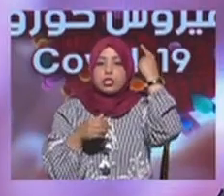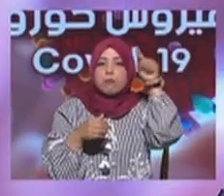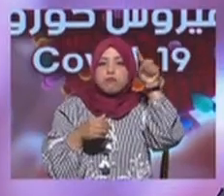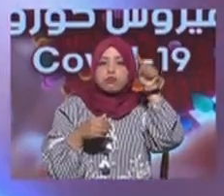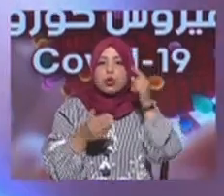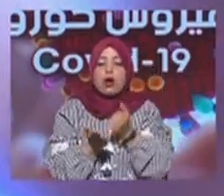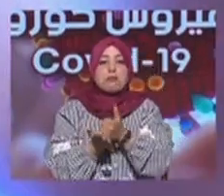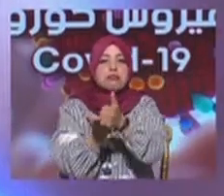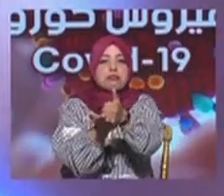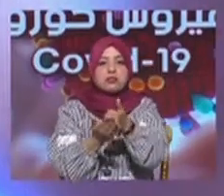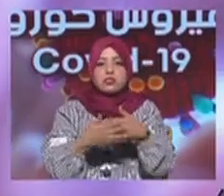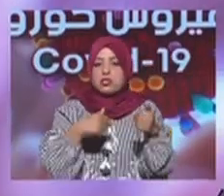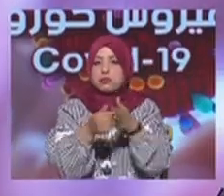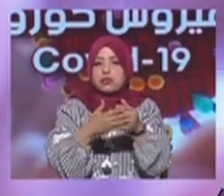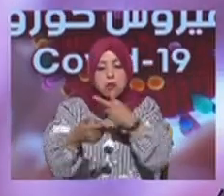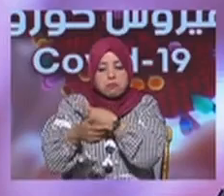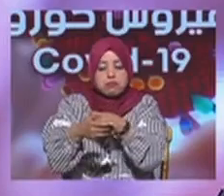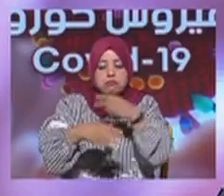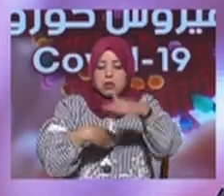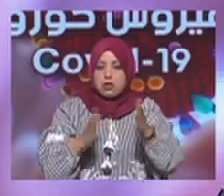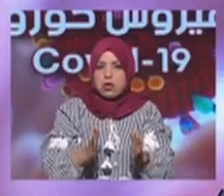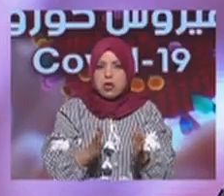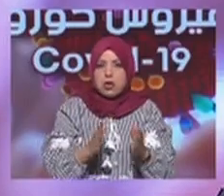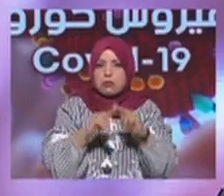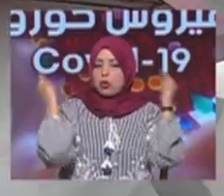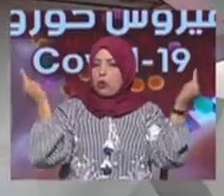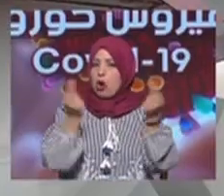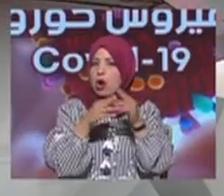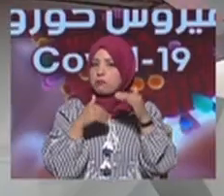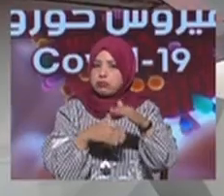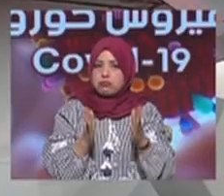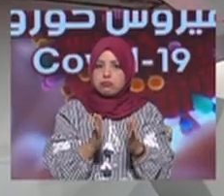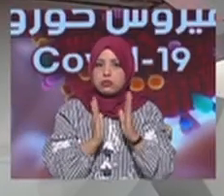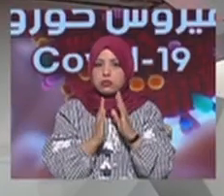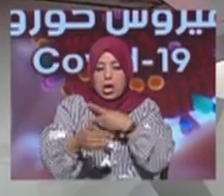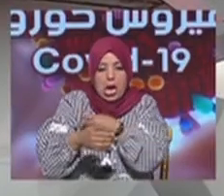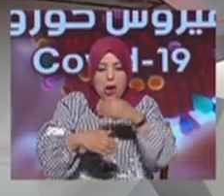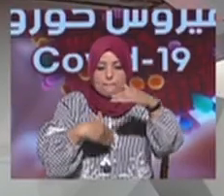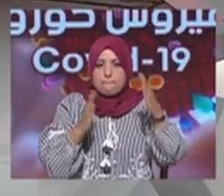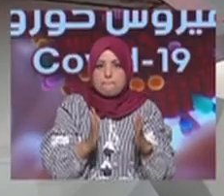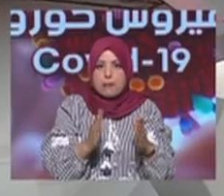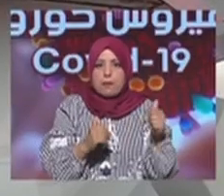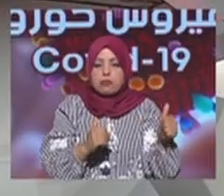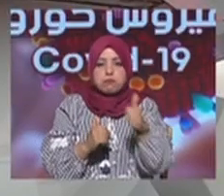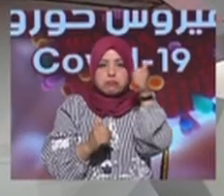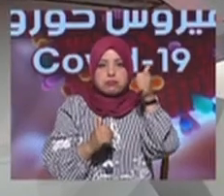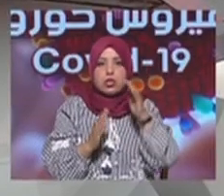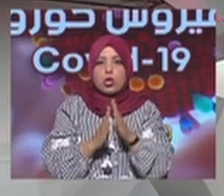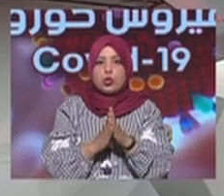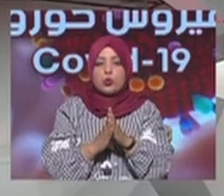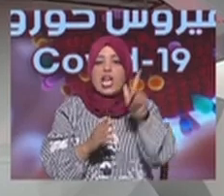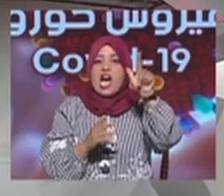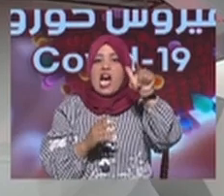عموميه يعني كيما باستور وكيما هك باستور عندهم، ما نعرفش كان عندهم والله ما نعرفش بالضبط اللي عندهم. اللي عندهم نعرف